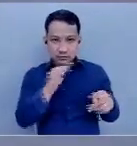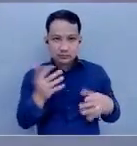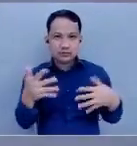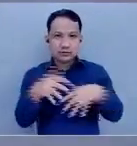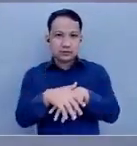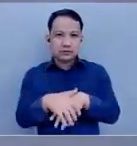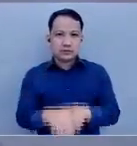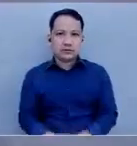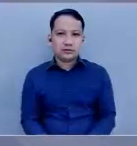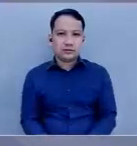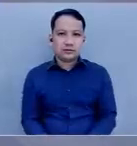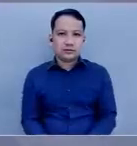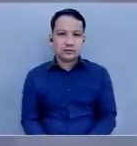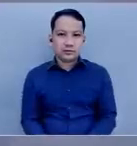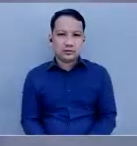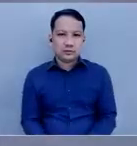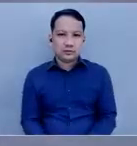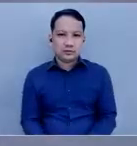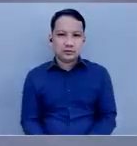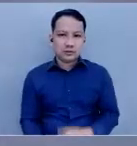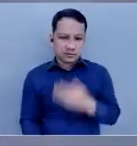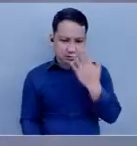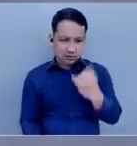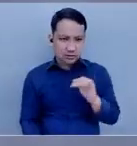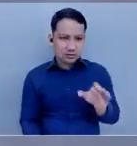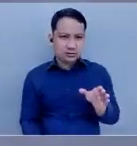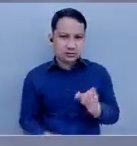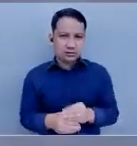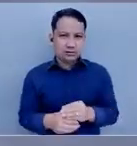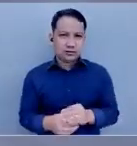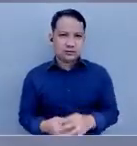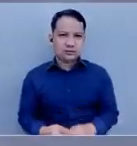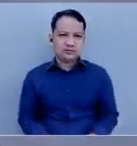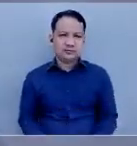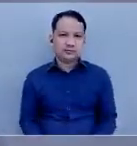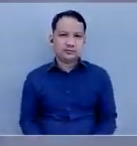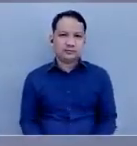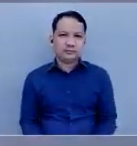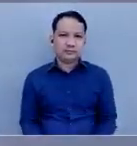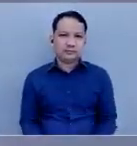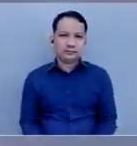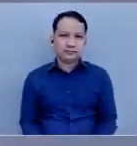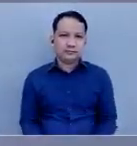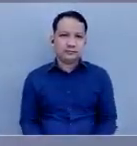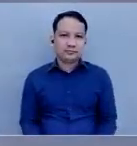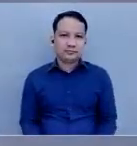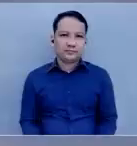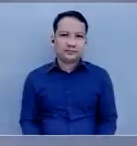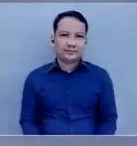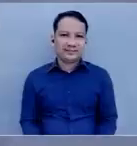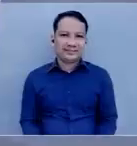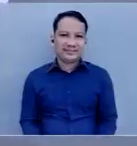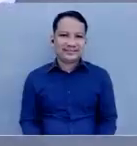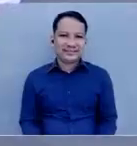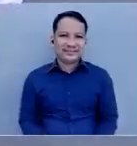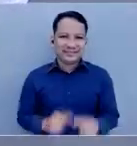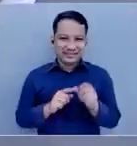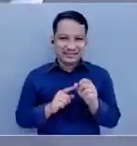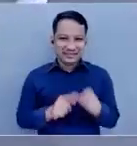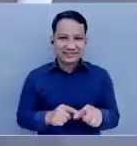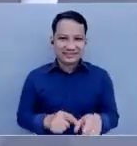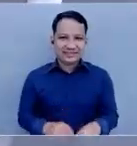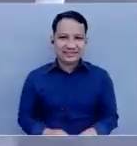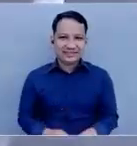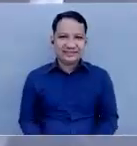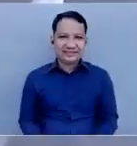nga yung gusto kong tanong. With yung Bakit Papa, yung version nila. Paano may original na? Saan galing? Hindi ko nga kasi alam eh. Hindi ko nga kasi naabutan. Sino ba yung